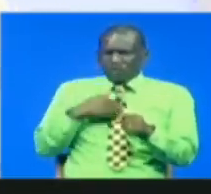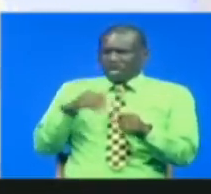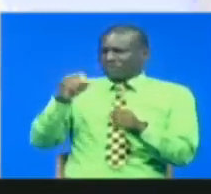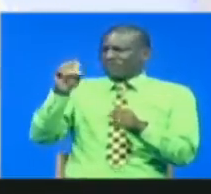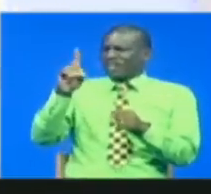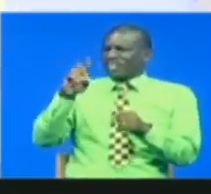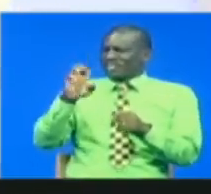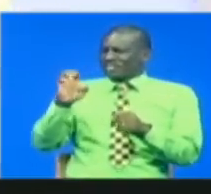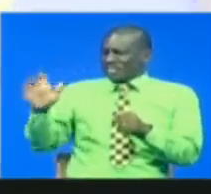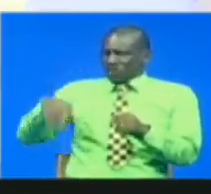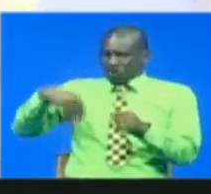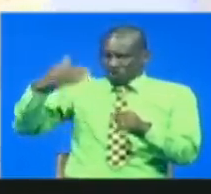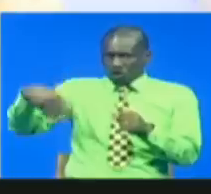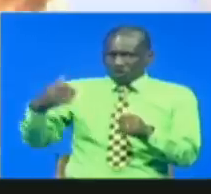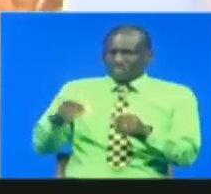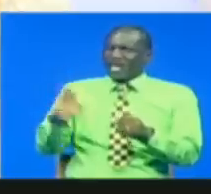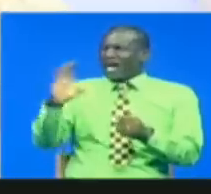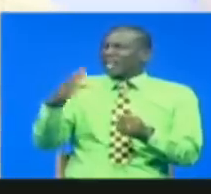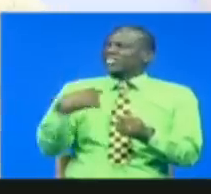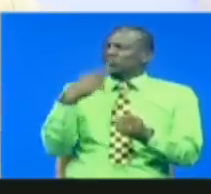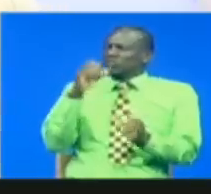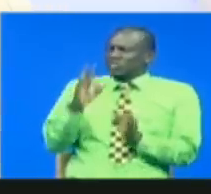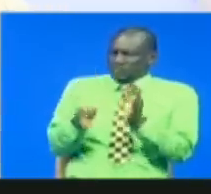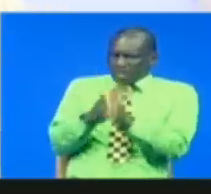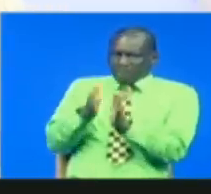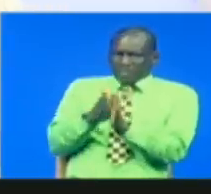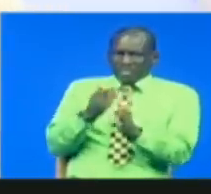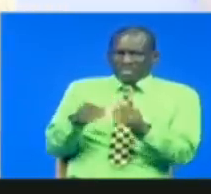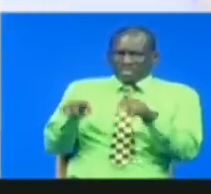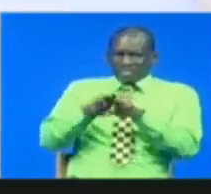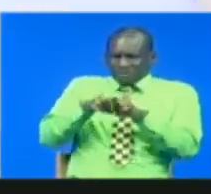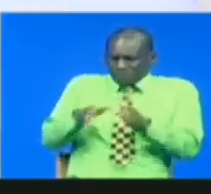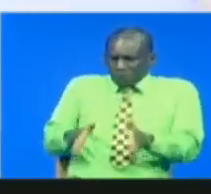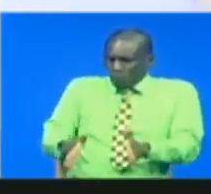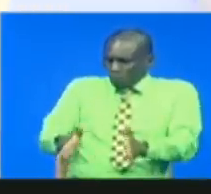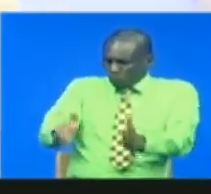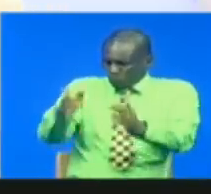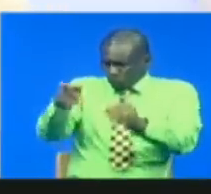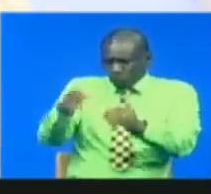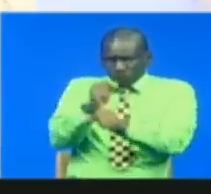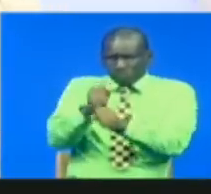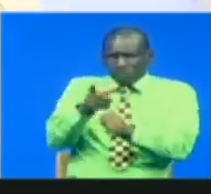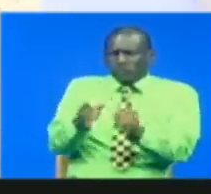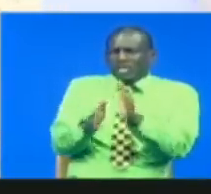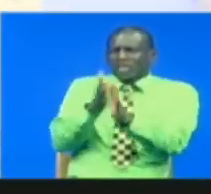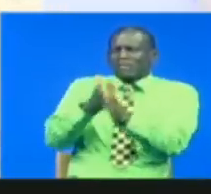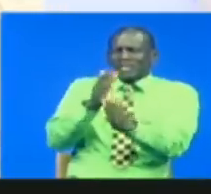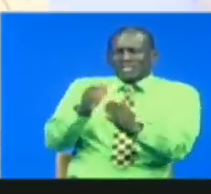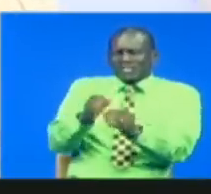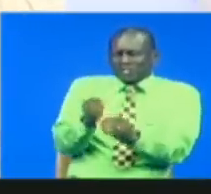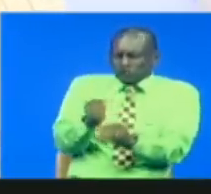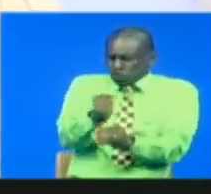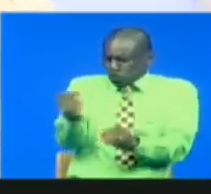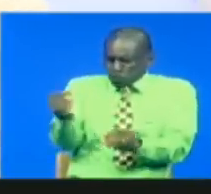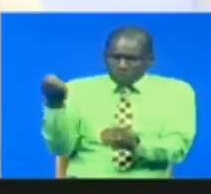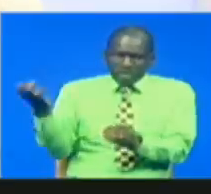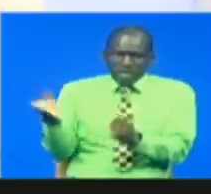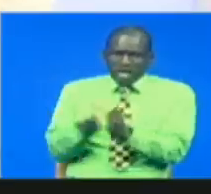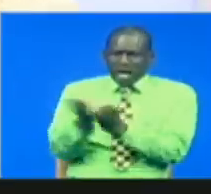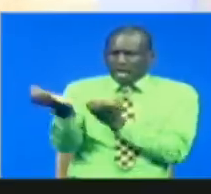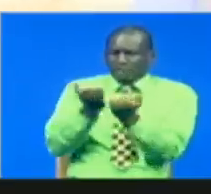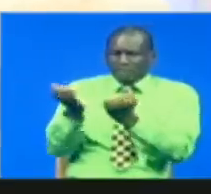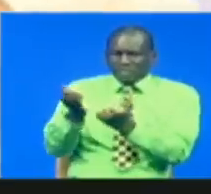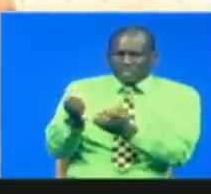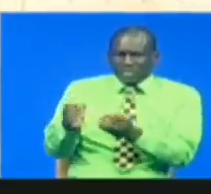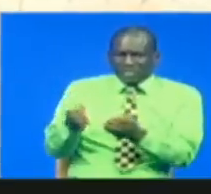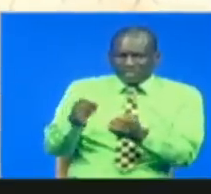every time. So clients huwa wanaelezwa in case of emergency. Hata hiyo injili itengenezwa purposely for that, ina serve as emergency exit. Na pia business purpose, sababu